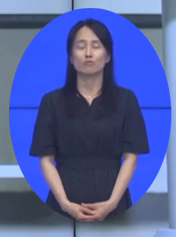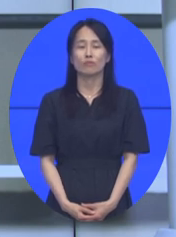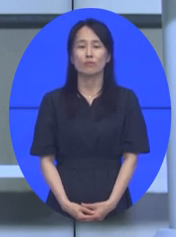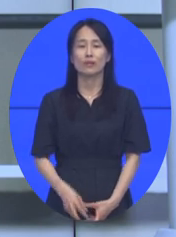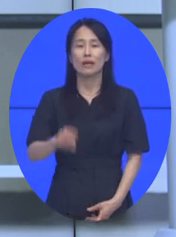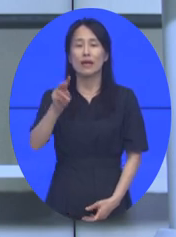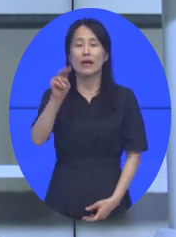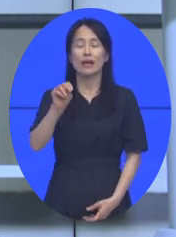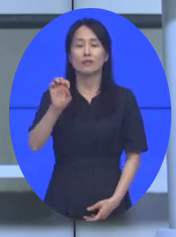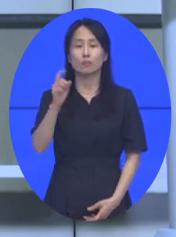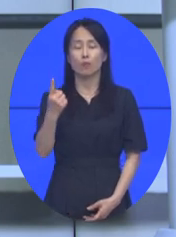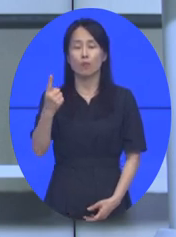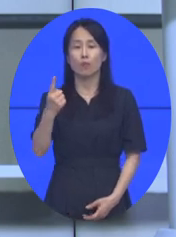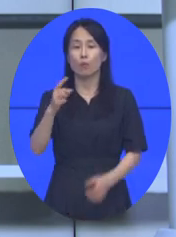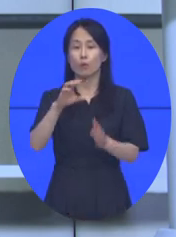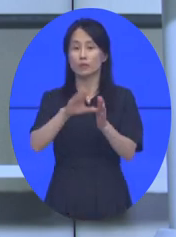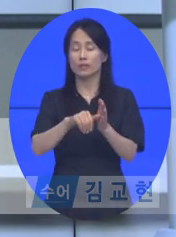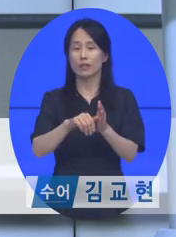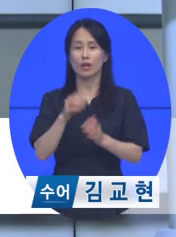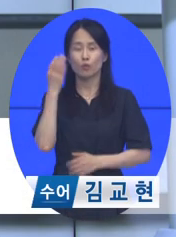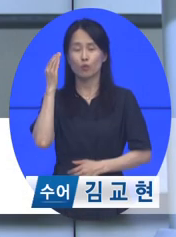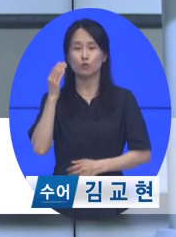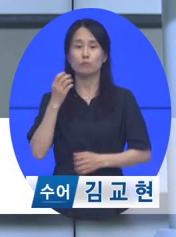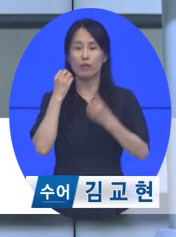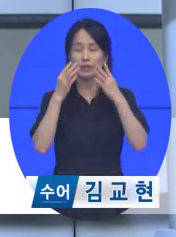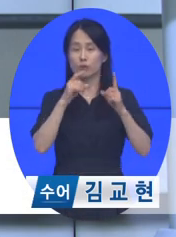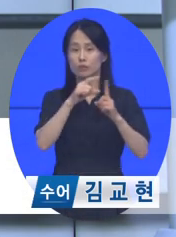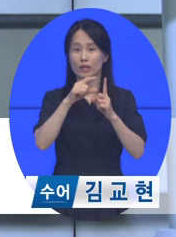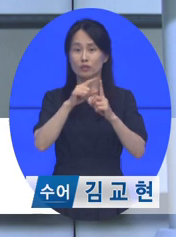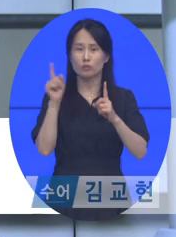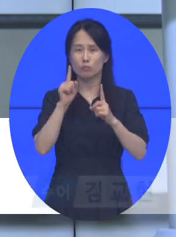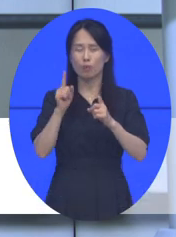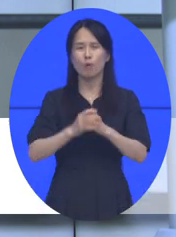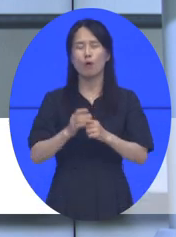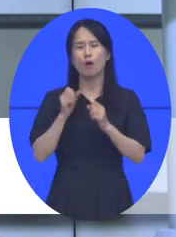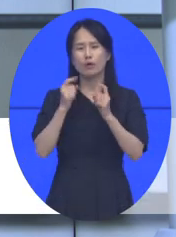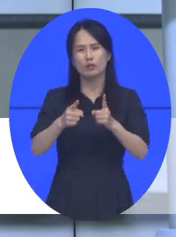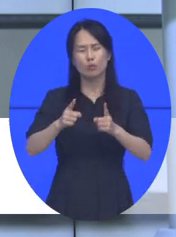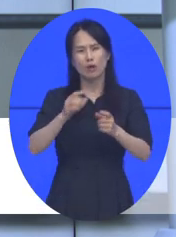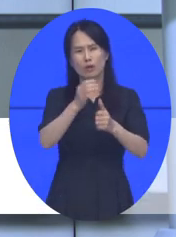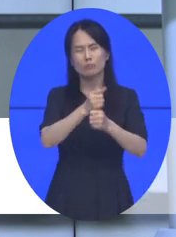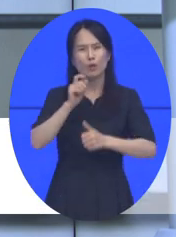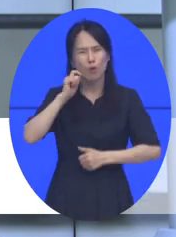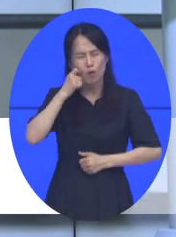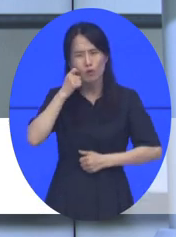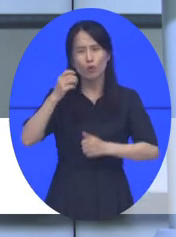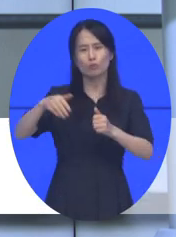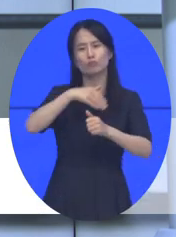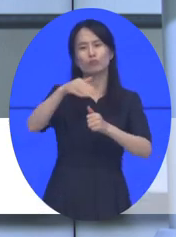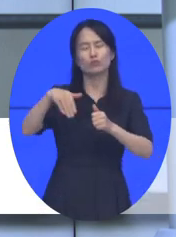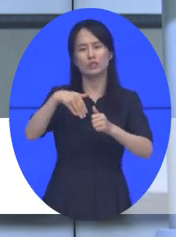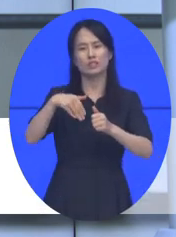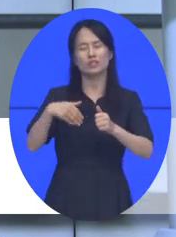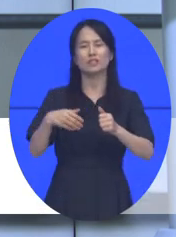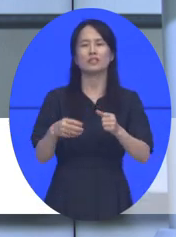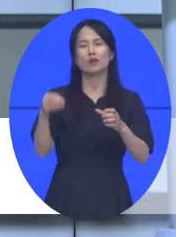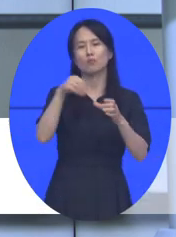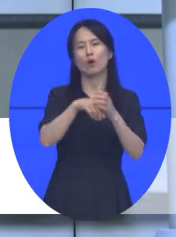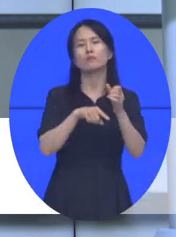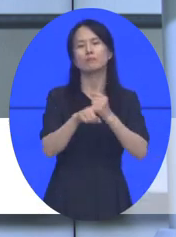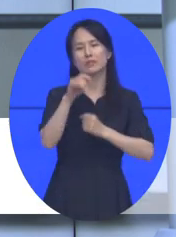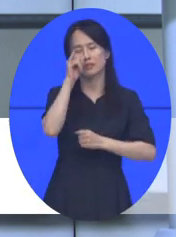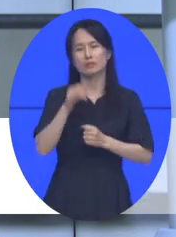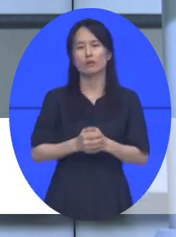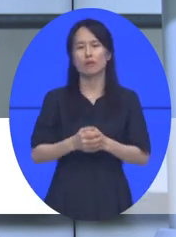M4 세대나 흑수저 등 요즘 신조어에는 기회조차 꿈꿀 수 없는 청년 세대의 현실이 담겨 있는데요. 경기도가 청년들에게 새로운